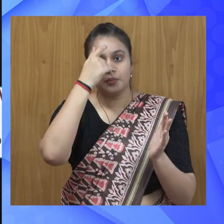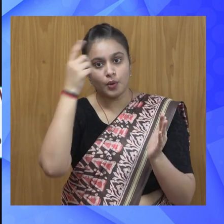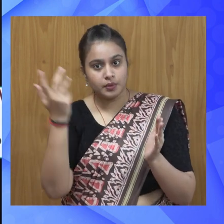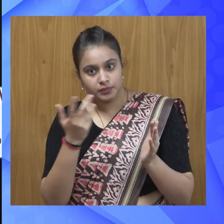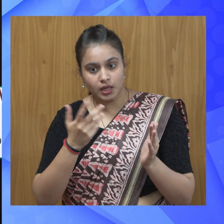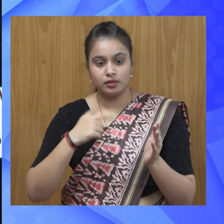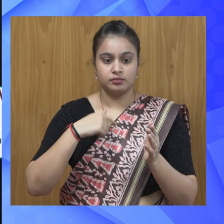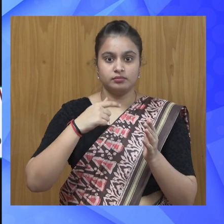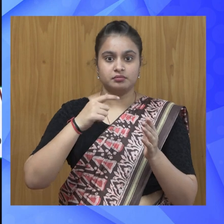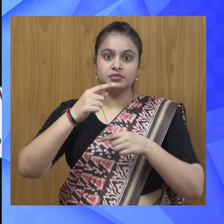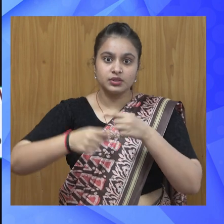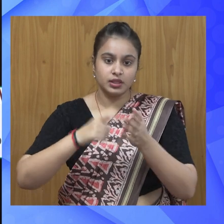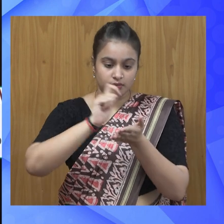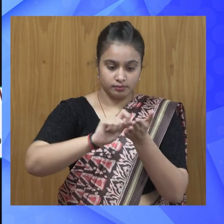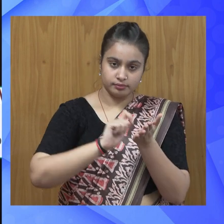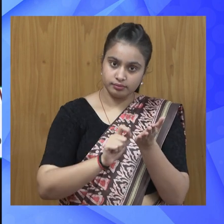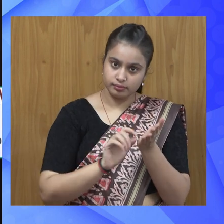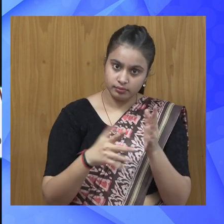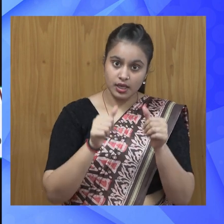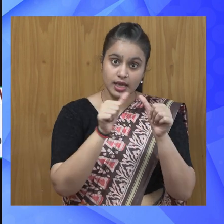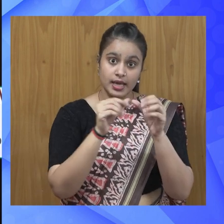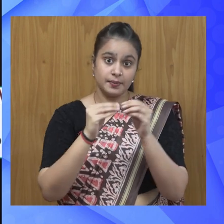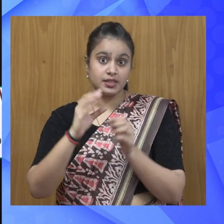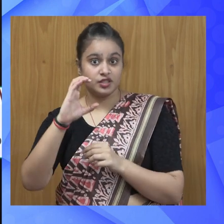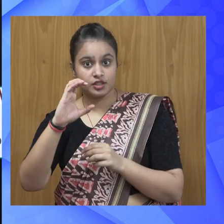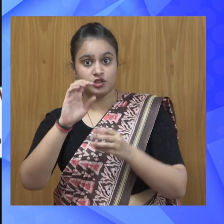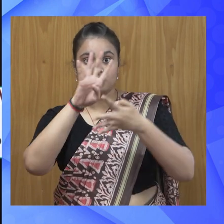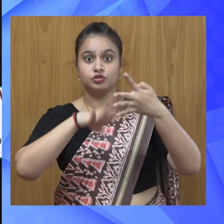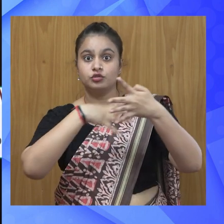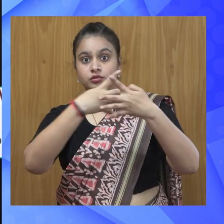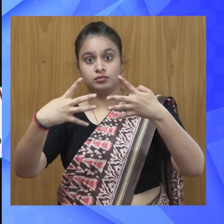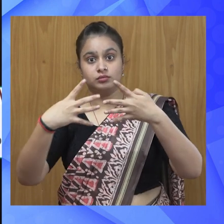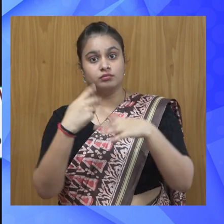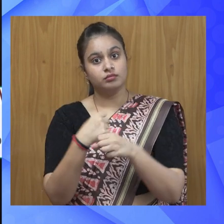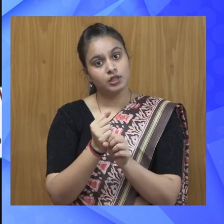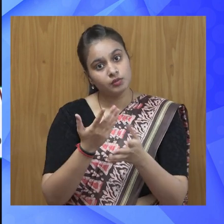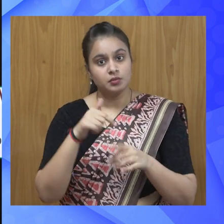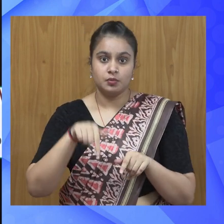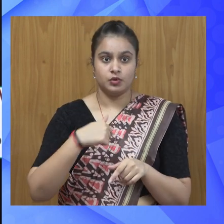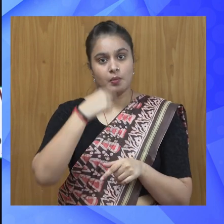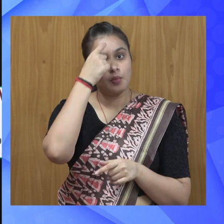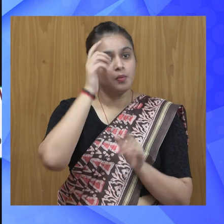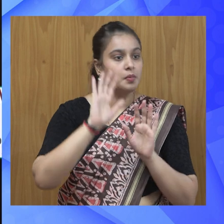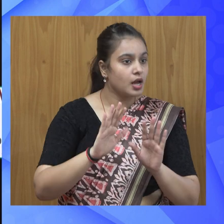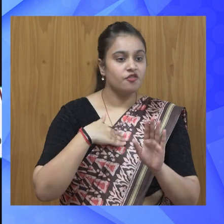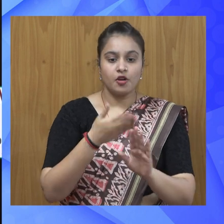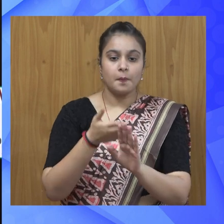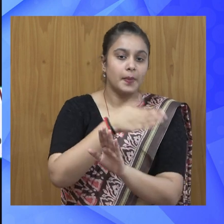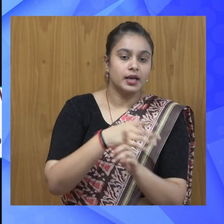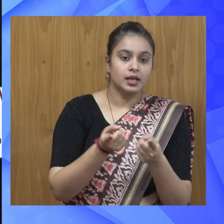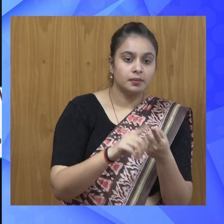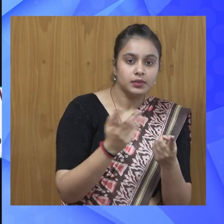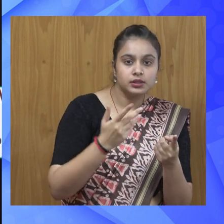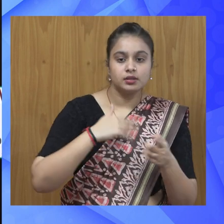आप डेली इसके बारे में लिख सकते हैं, और एबीसी चार्ट भी बना सकते हैं कि मुझे ये प्रॉब्लम है, उसके पहले क्या हुआ, क्यों